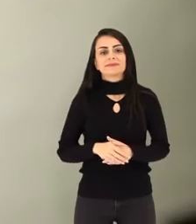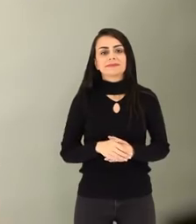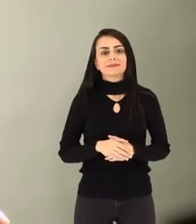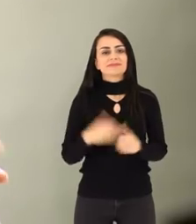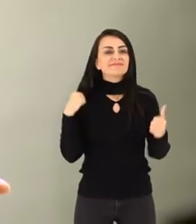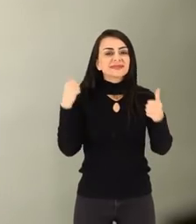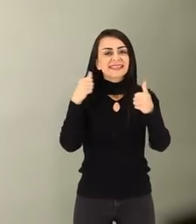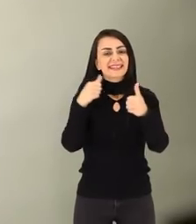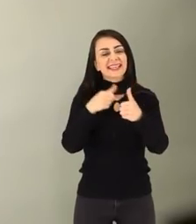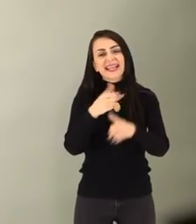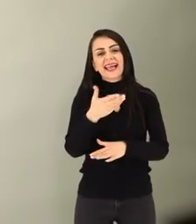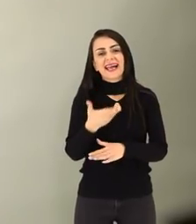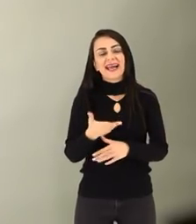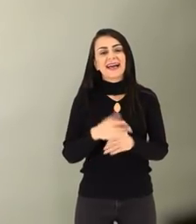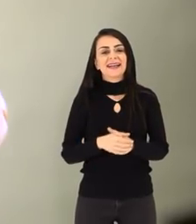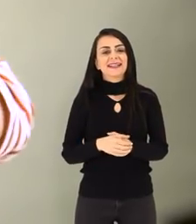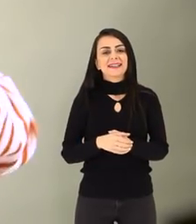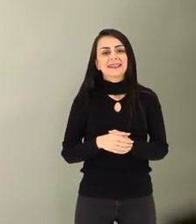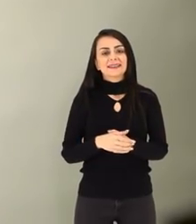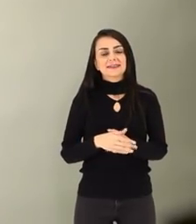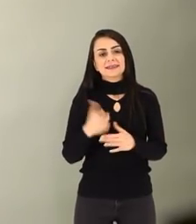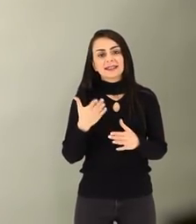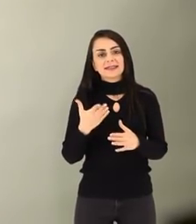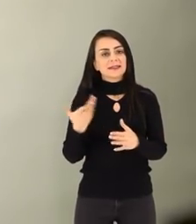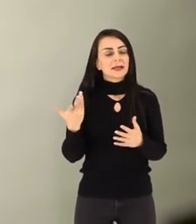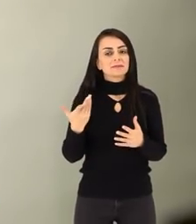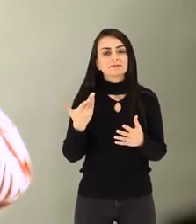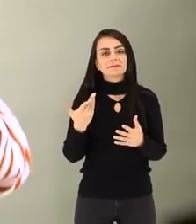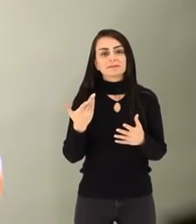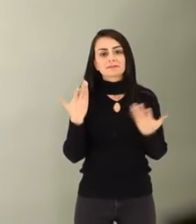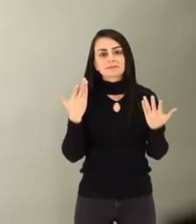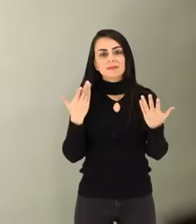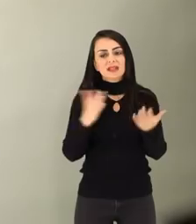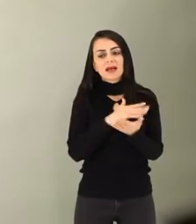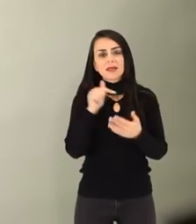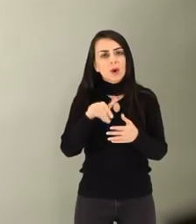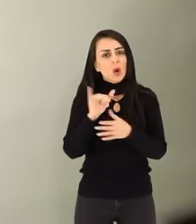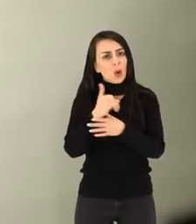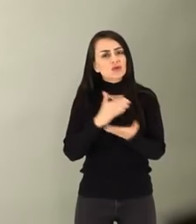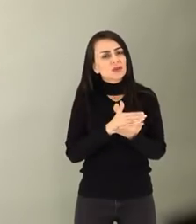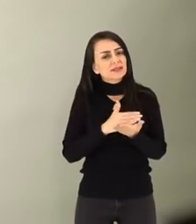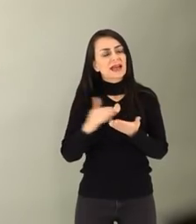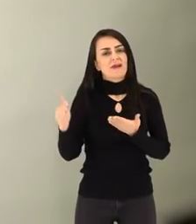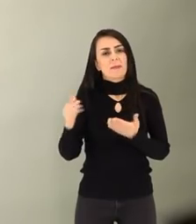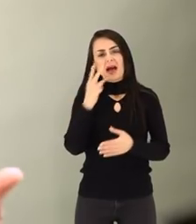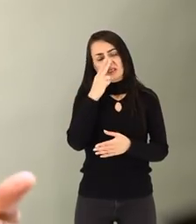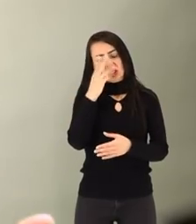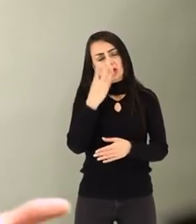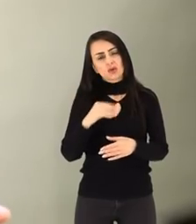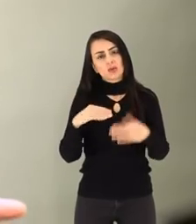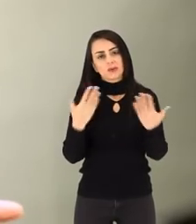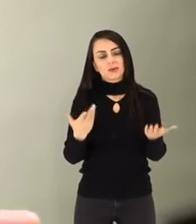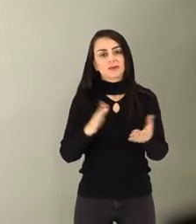yine dem vuracağım sektörü. Hani belirli bir karakterle girdik ya. O evet. Oradan devam edilme gibi bir alışkanlık oluşuyor. Var maalesef